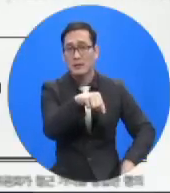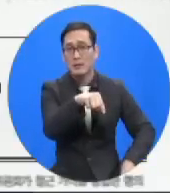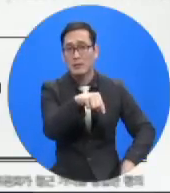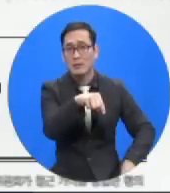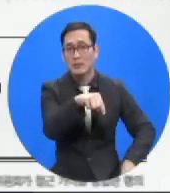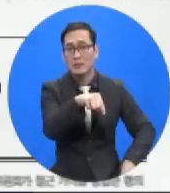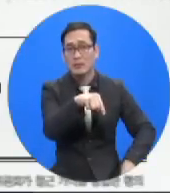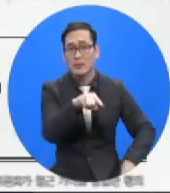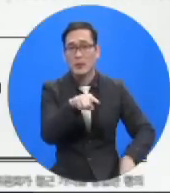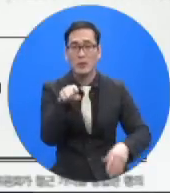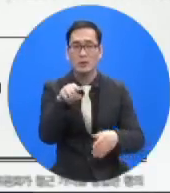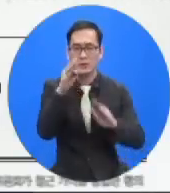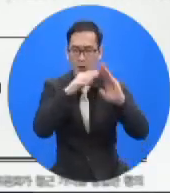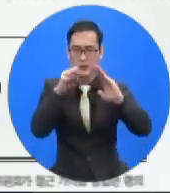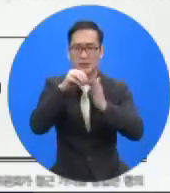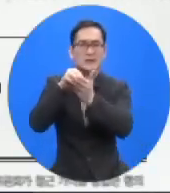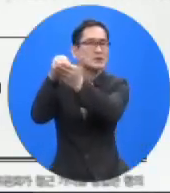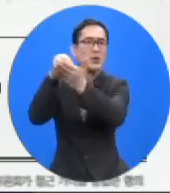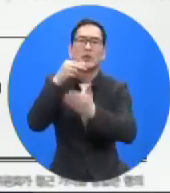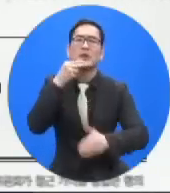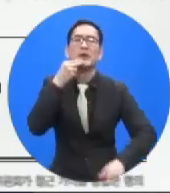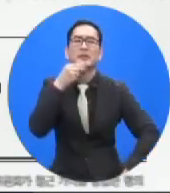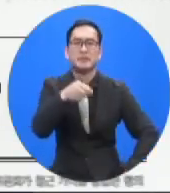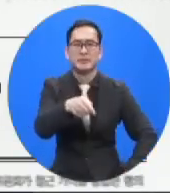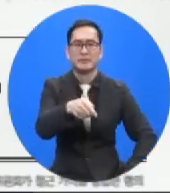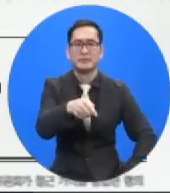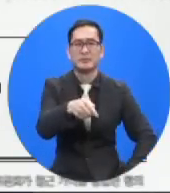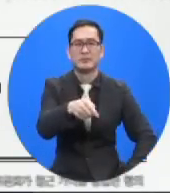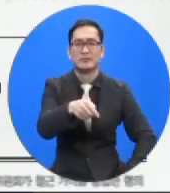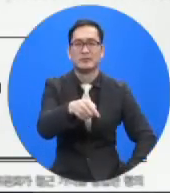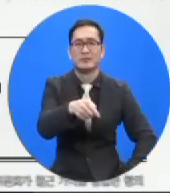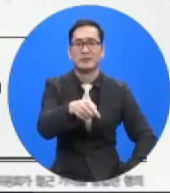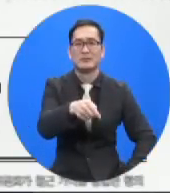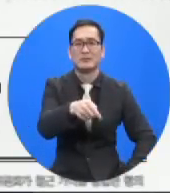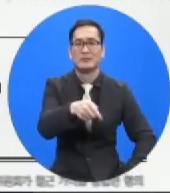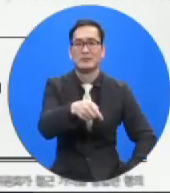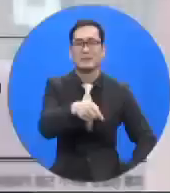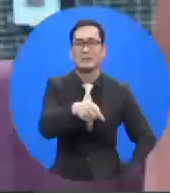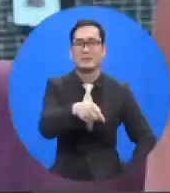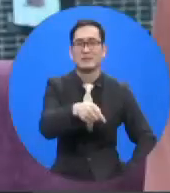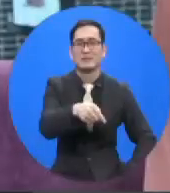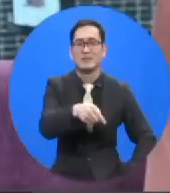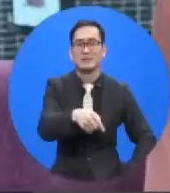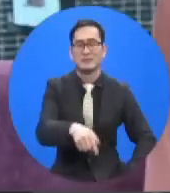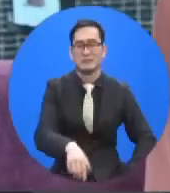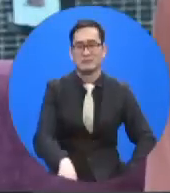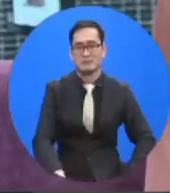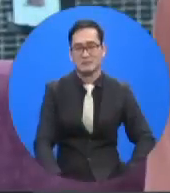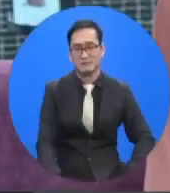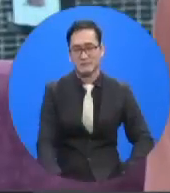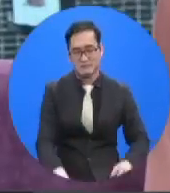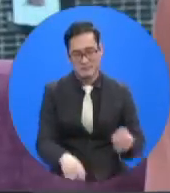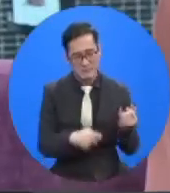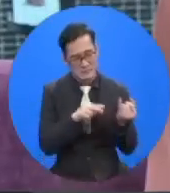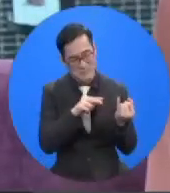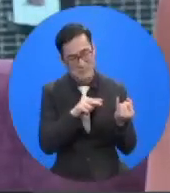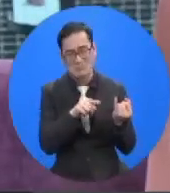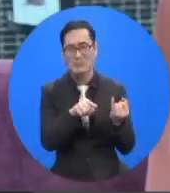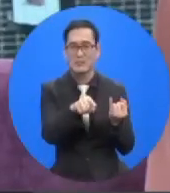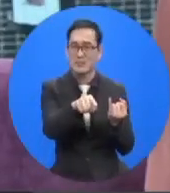정작 등록도 되지 않은 박물관인 것으로 미등록 시설인 것으로 확인이 됐습니다. 잠시 후에 그 이야기도 저희가 나눠볼